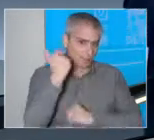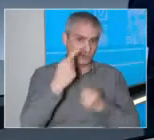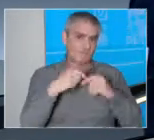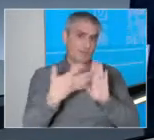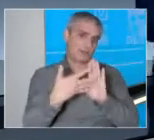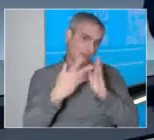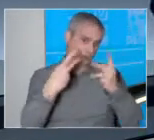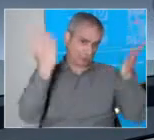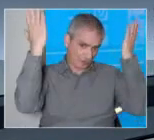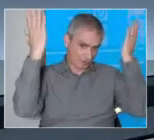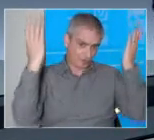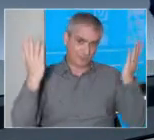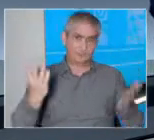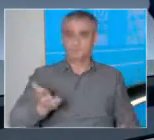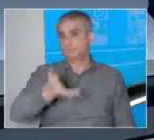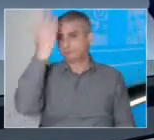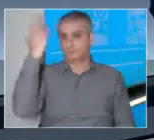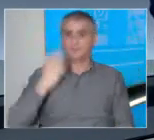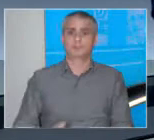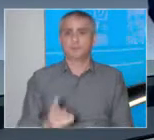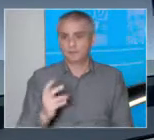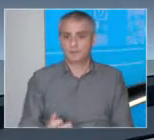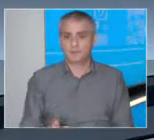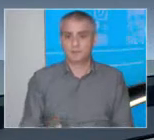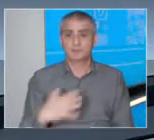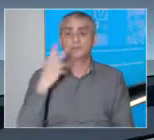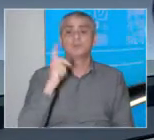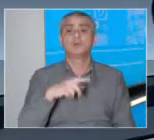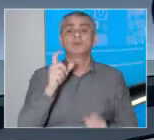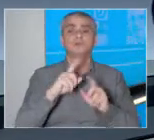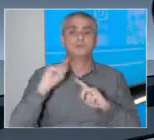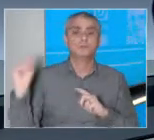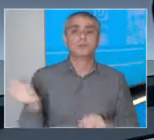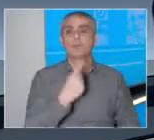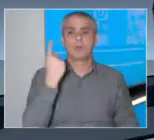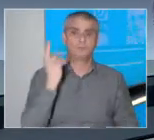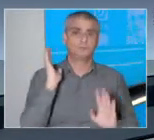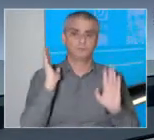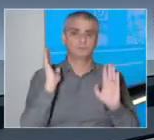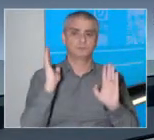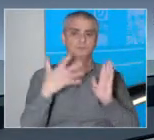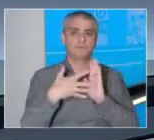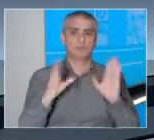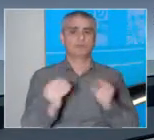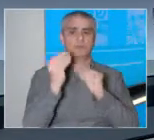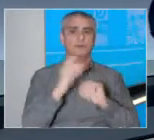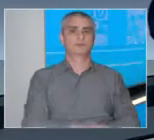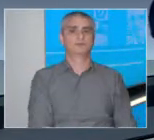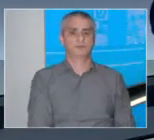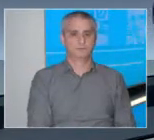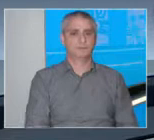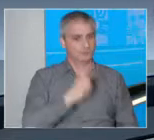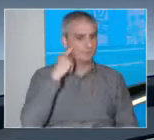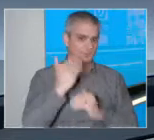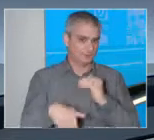שוועדת החקירה הזו, אם מראש תהיה מוטט וחסרת. ישבו שם אנשים מכל הצדדים, ויבדקו ביחד את העניינים. אני חושב